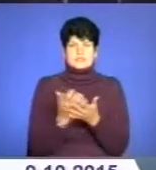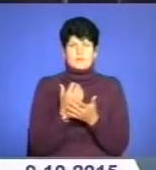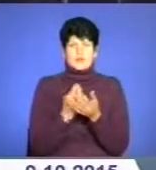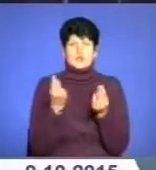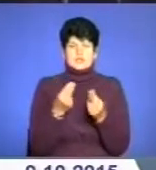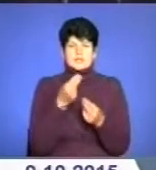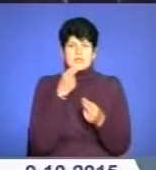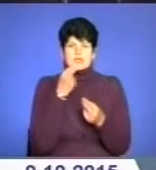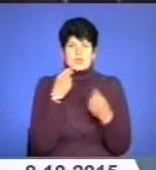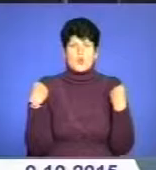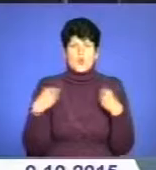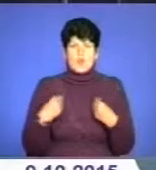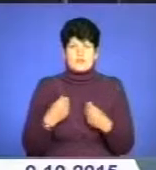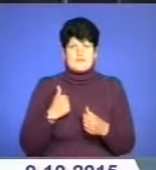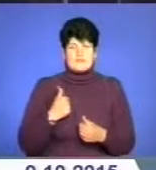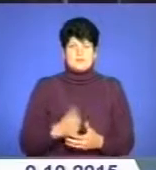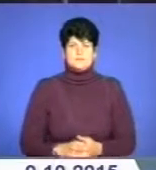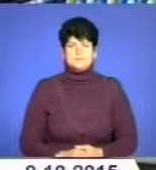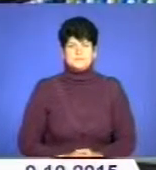для військових. Детальніше у сюжеті.